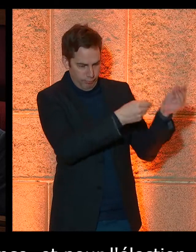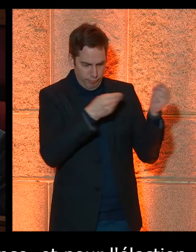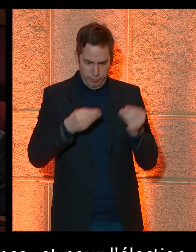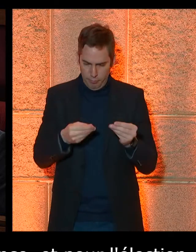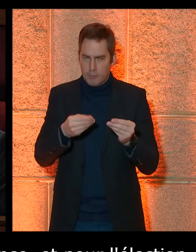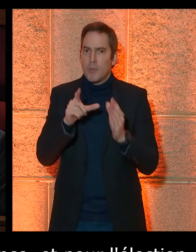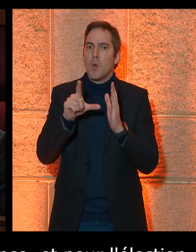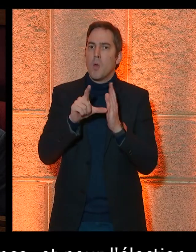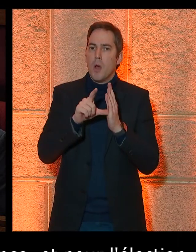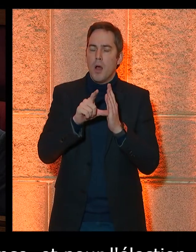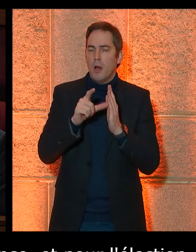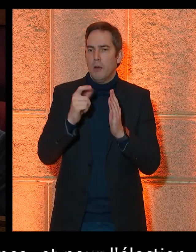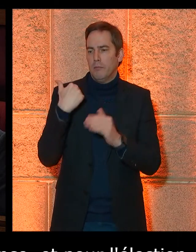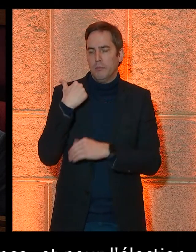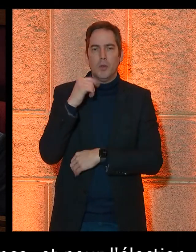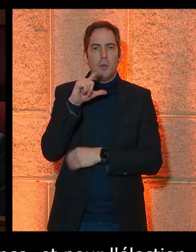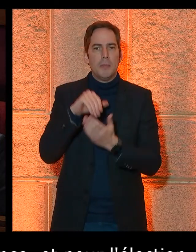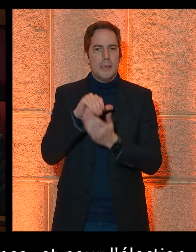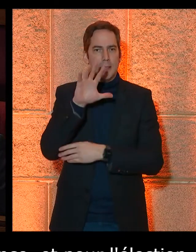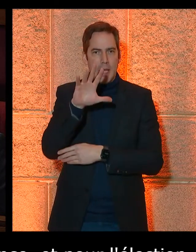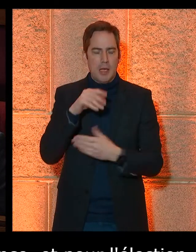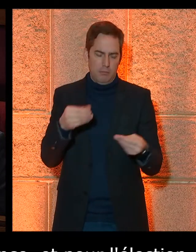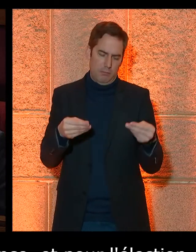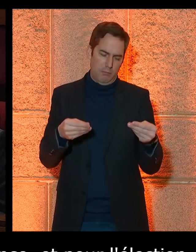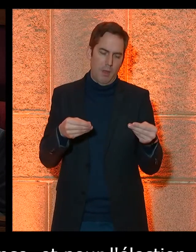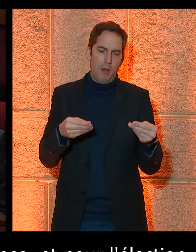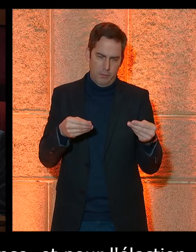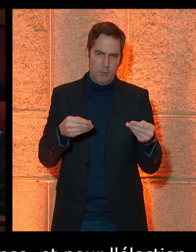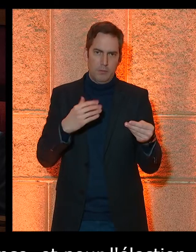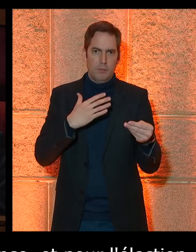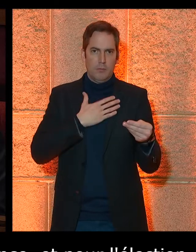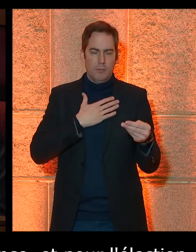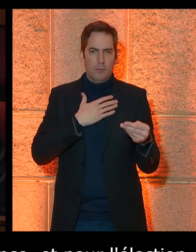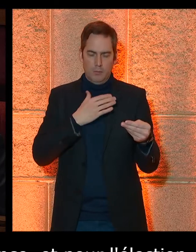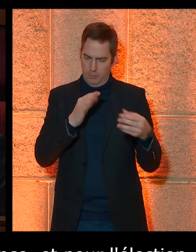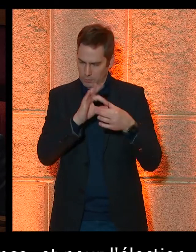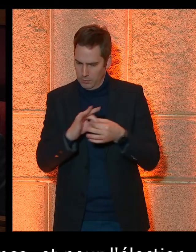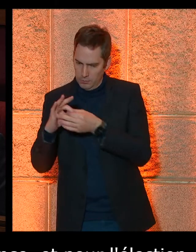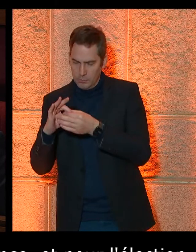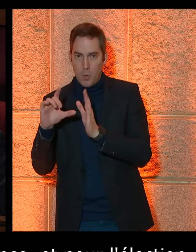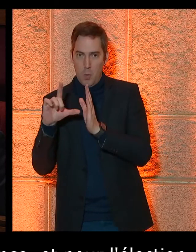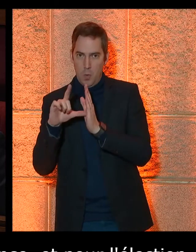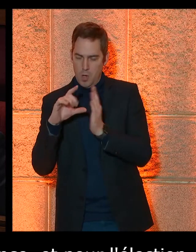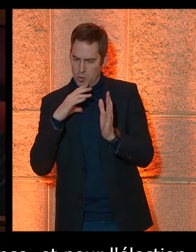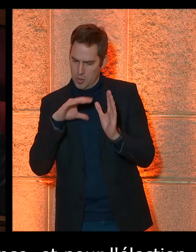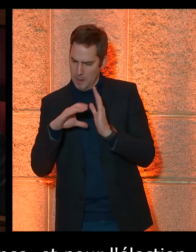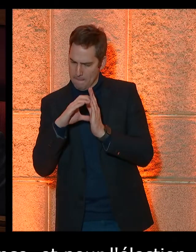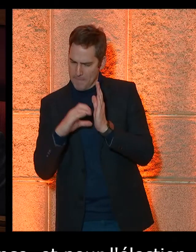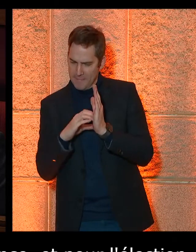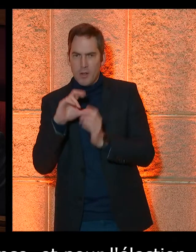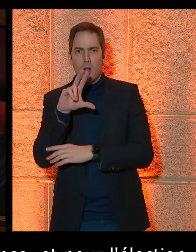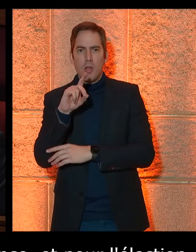loi de 2005, qui a trouvé sa traduction dans notre loi cadre en matière d'audiovisuel, la loi du 30